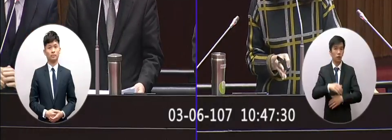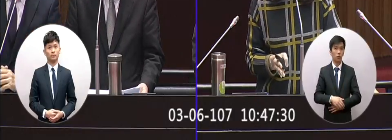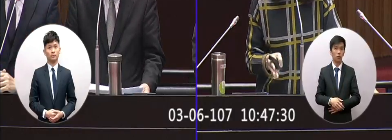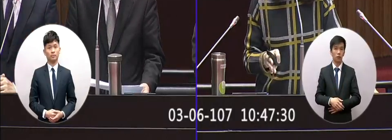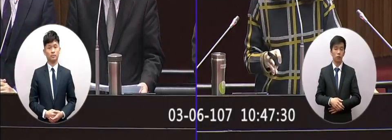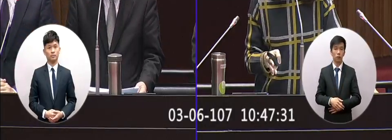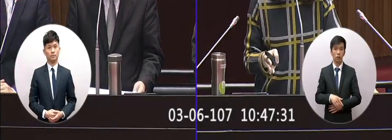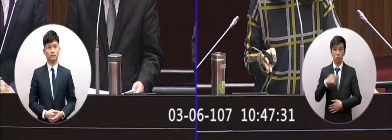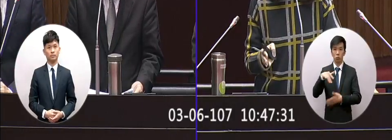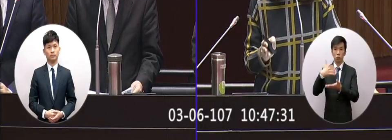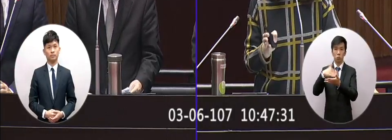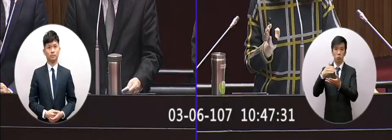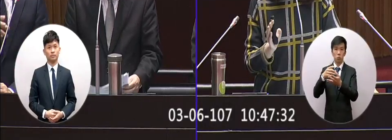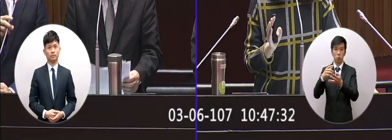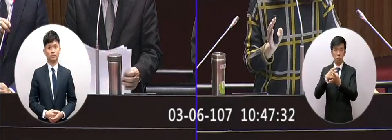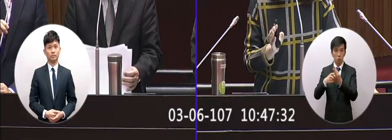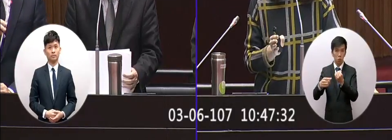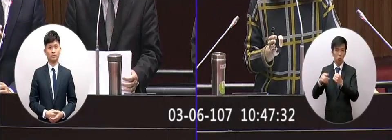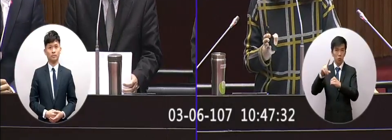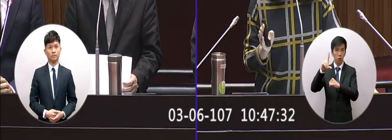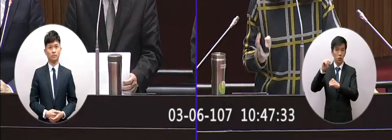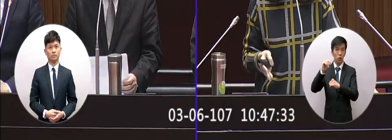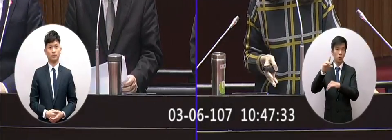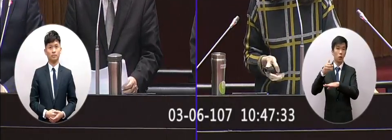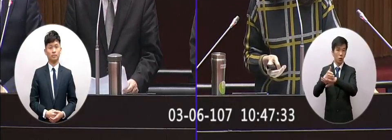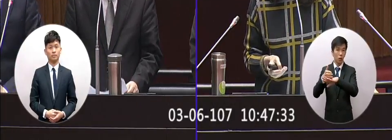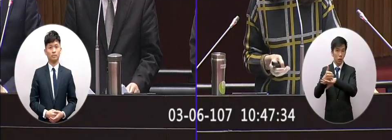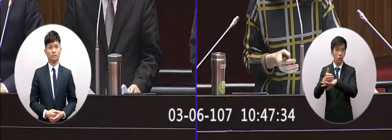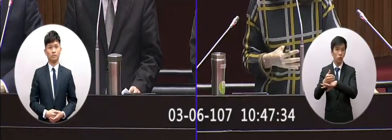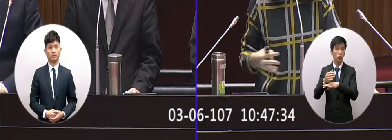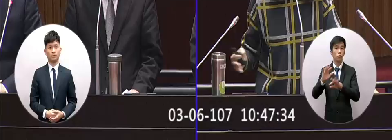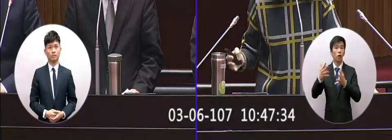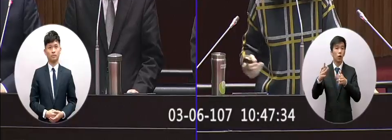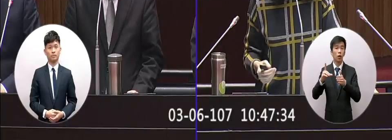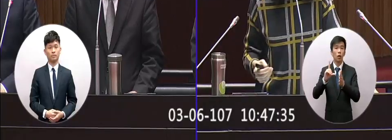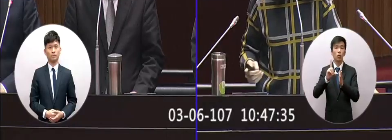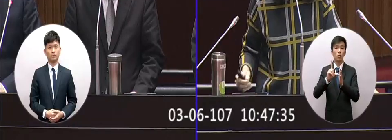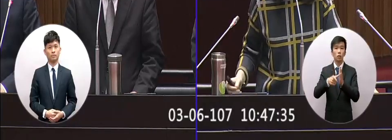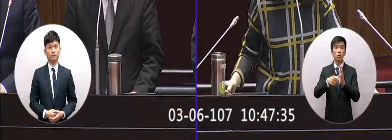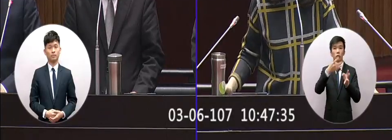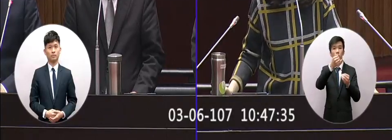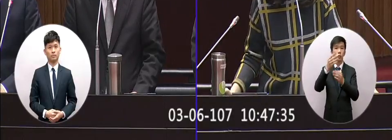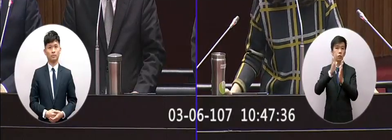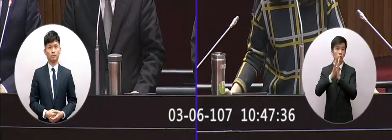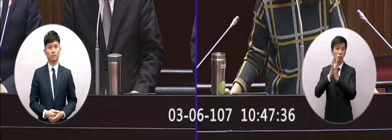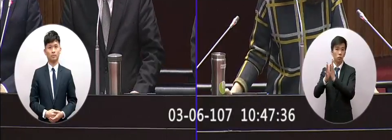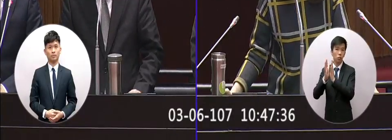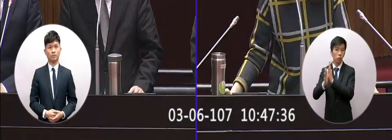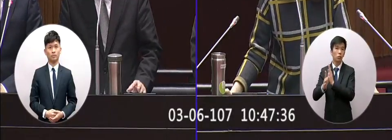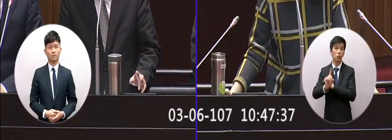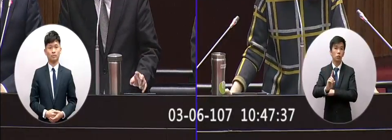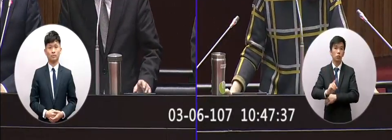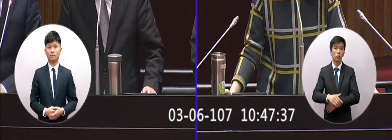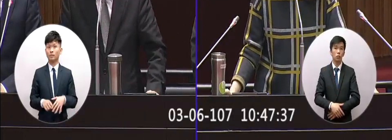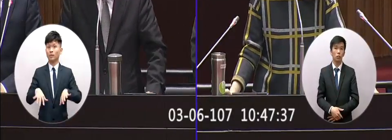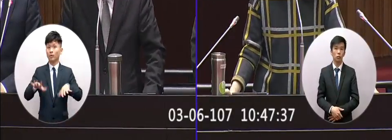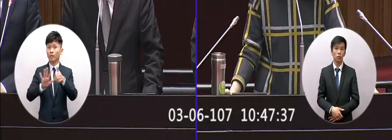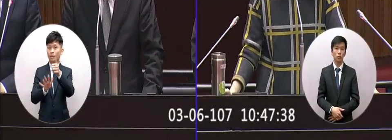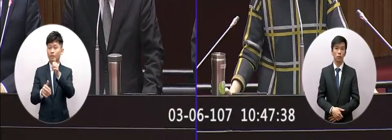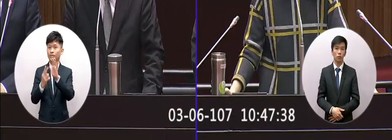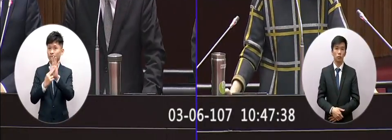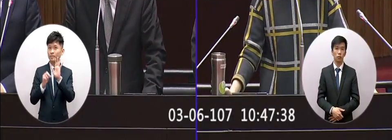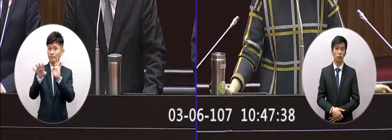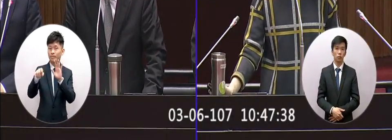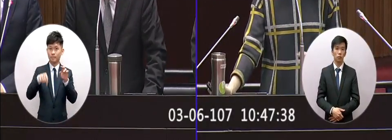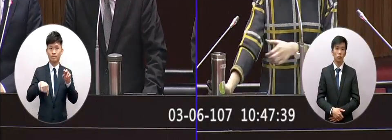的整个骑乘，好，你们大概是几年内要换多少？来，那个骑乘大概是怎么样？ 跟同委员报告哈，